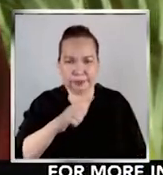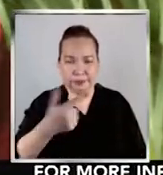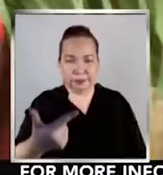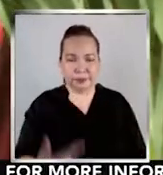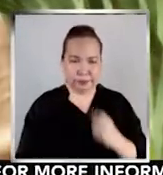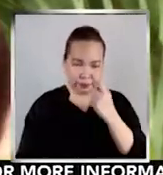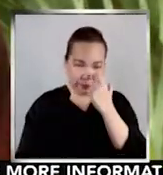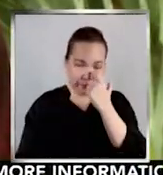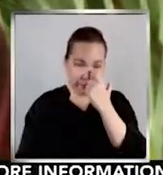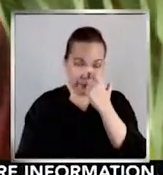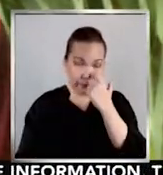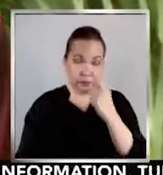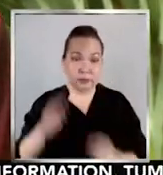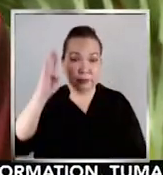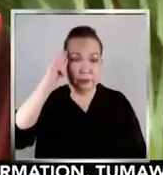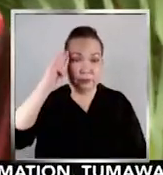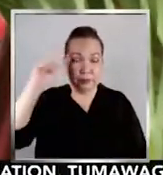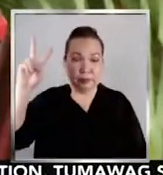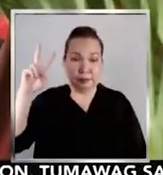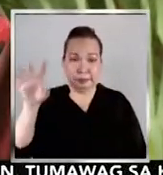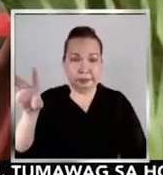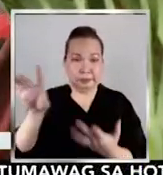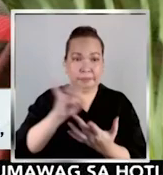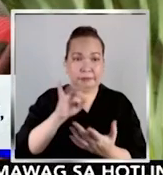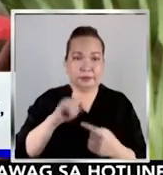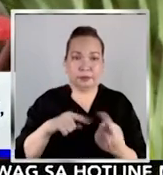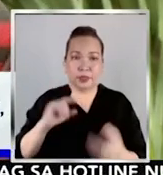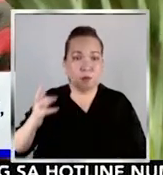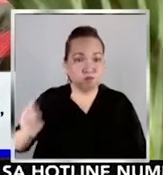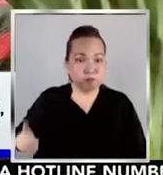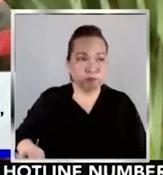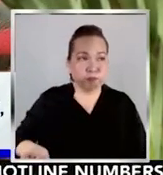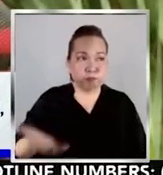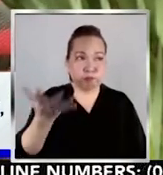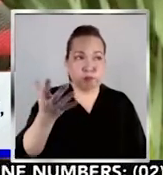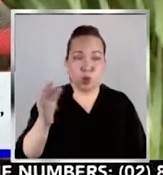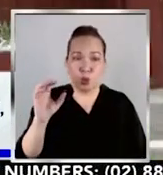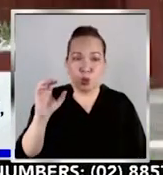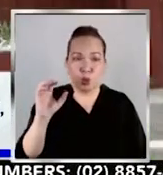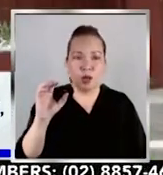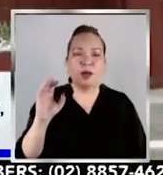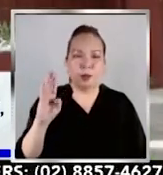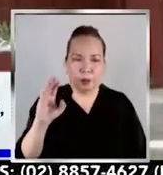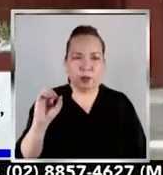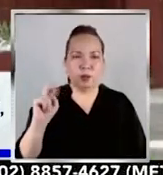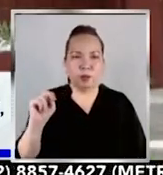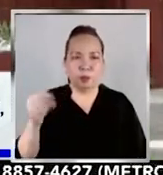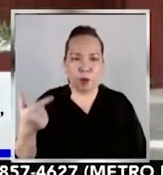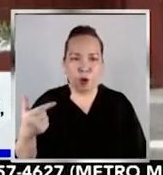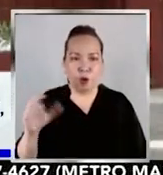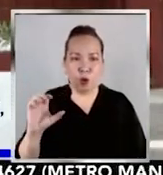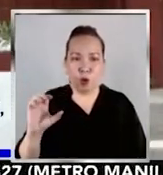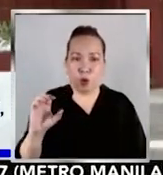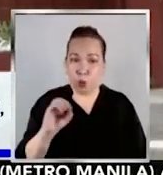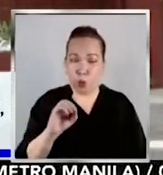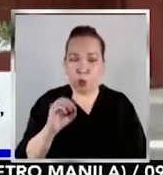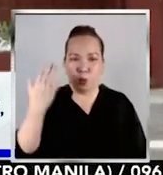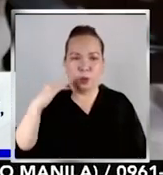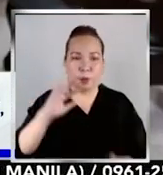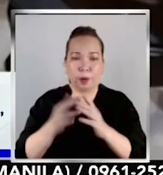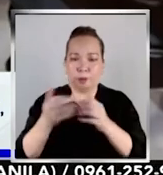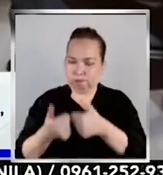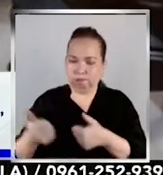Itinalaga ni Pangulong Bongbong Marcos ang bowling legend na si Olivia Garcia Bong Coo bilang commissioner ng Philippine Sports